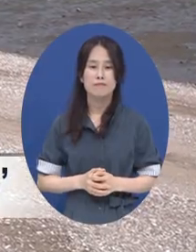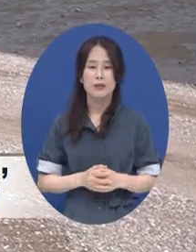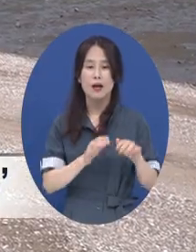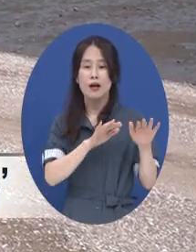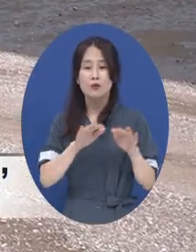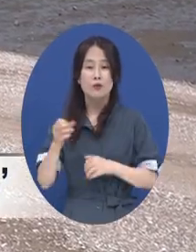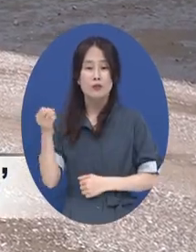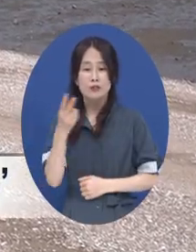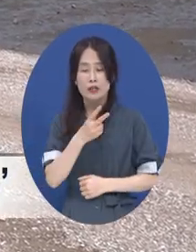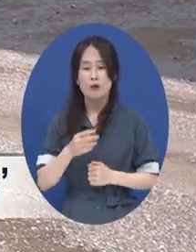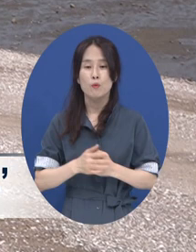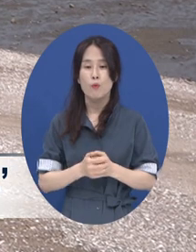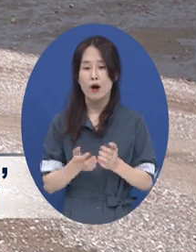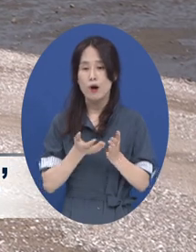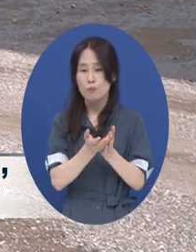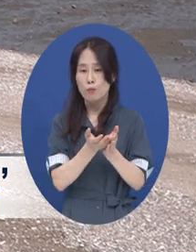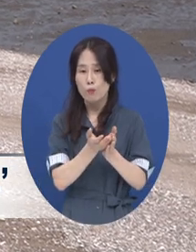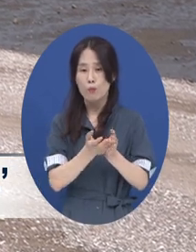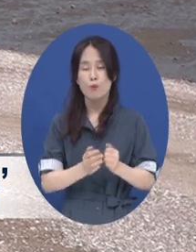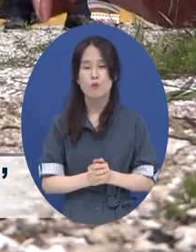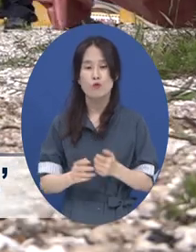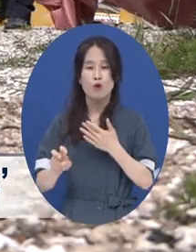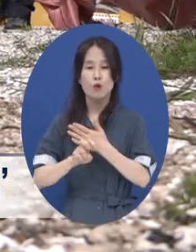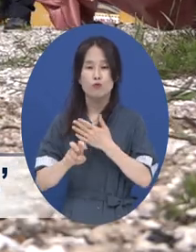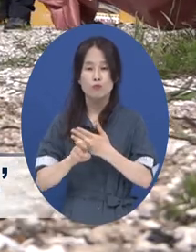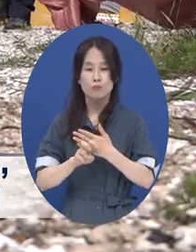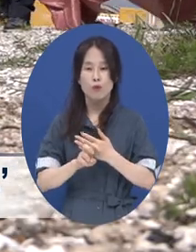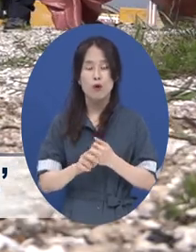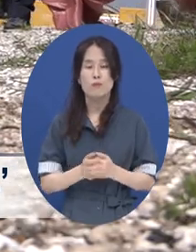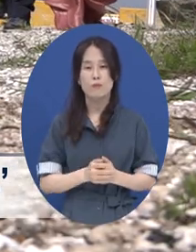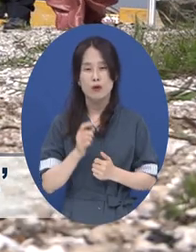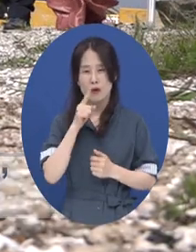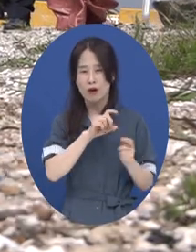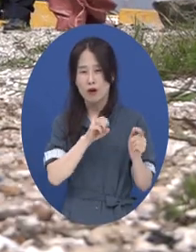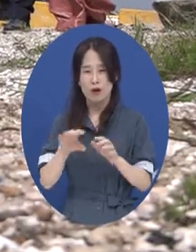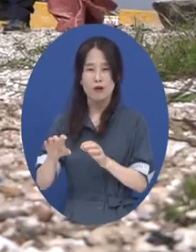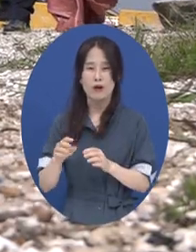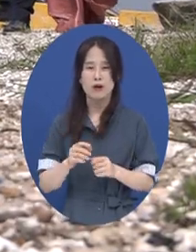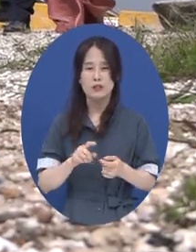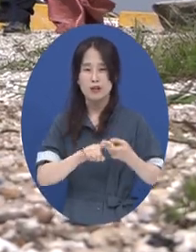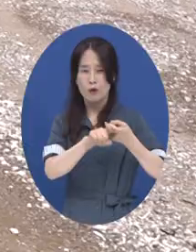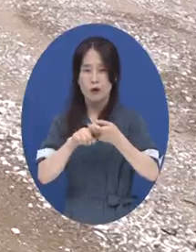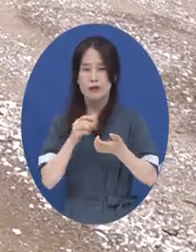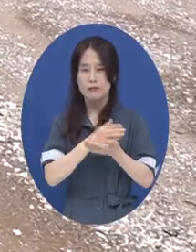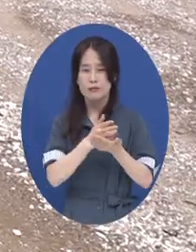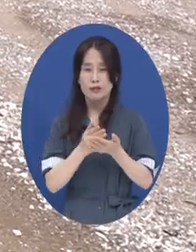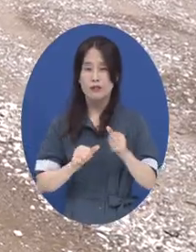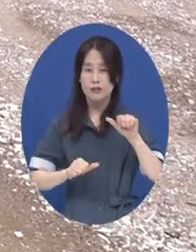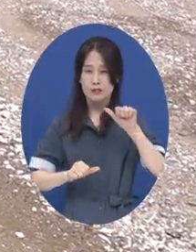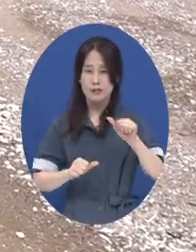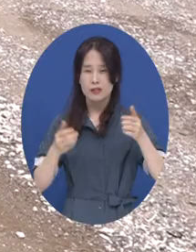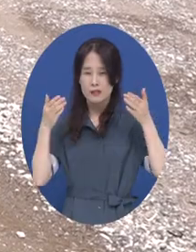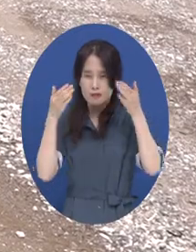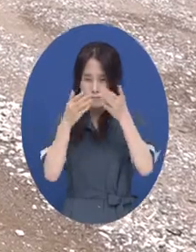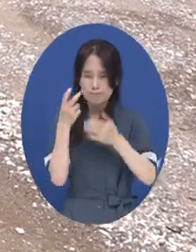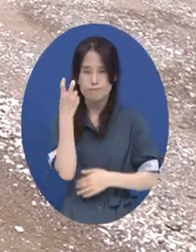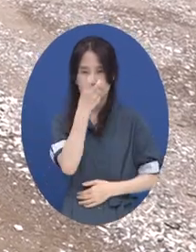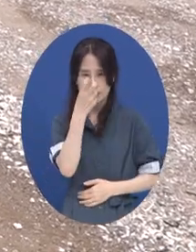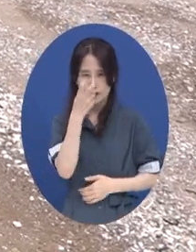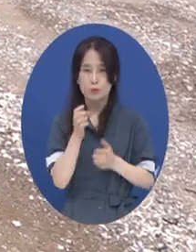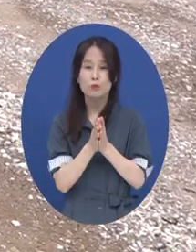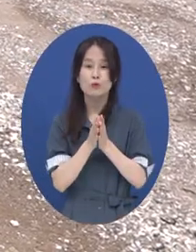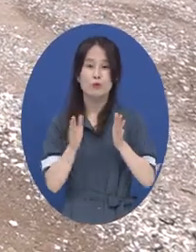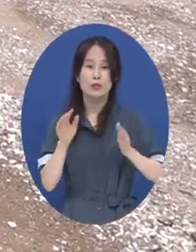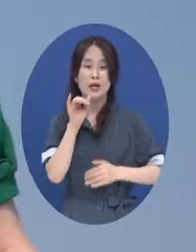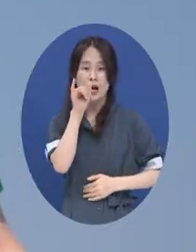이를 위해 해수욕장과 항포구, 불법어업, 해안가 쓰레기 관리 등 5개 분야에 걸쳐 집중